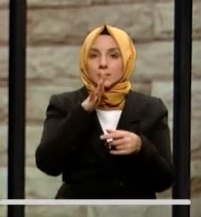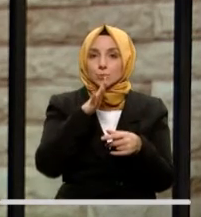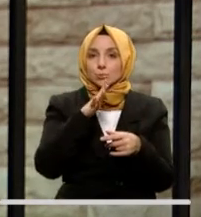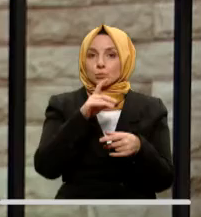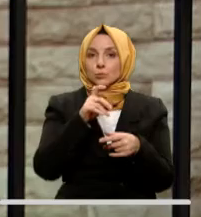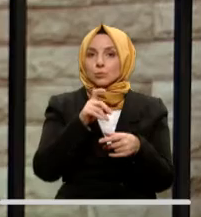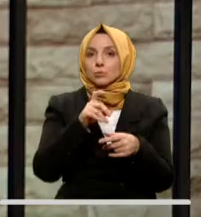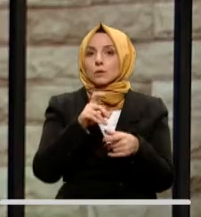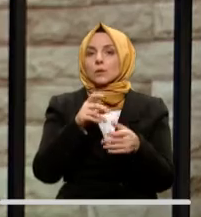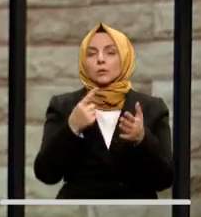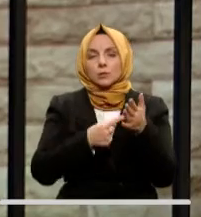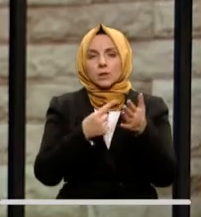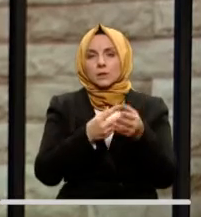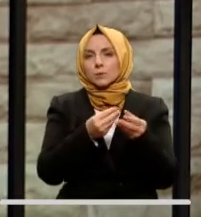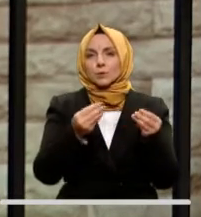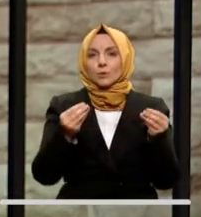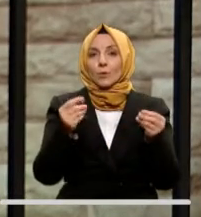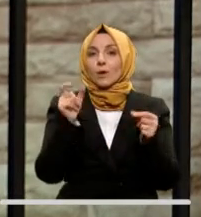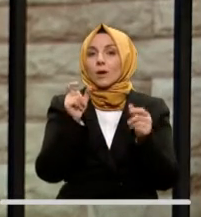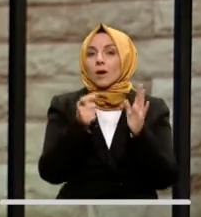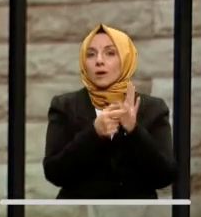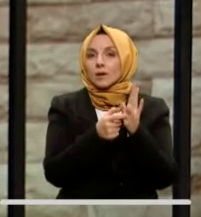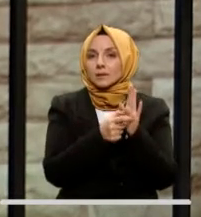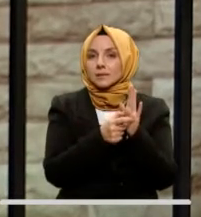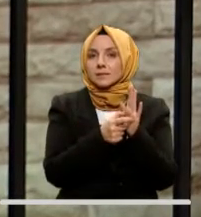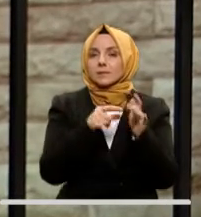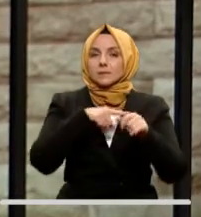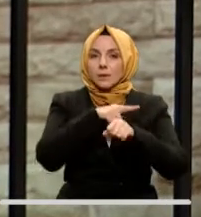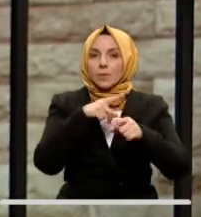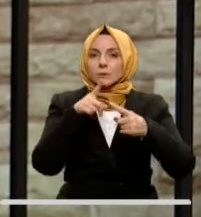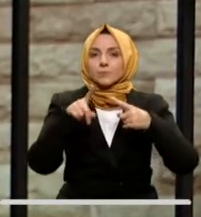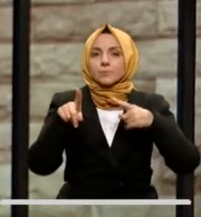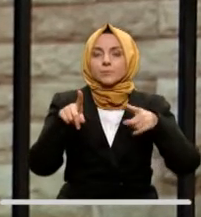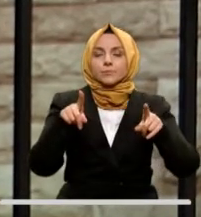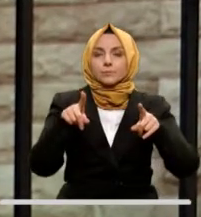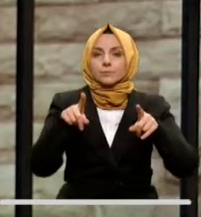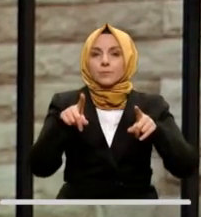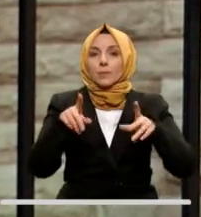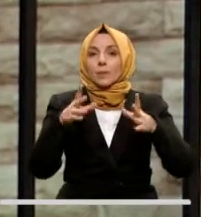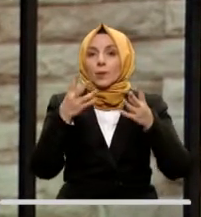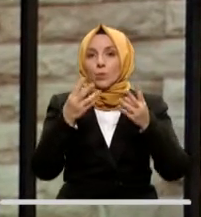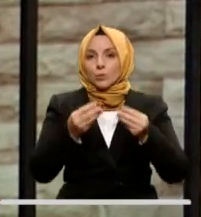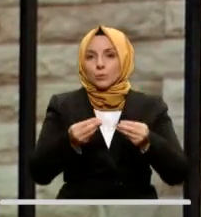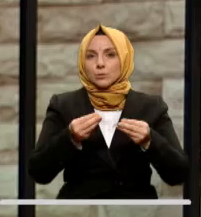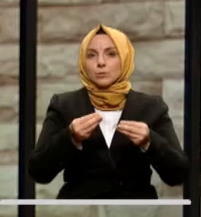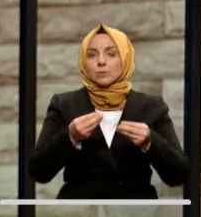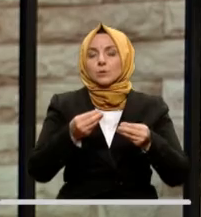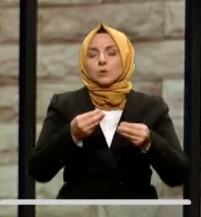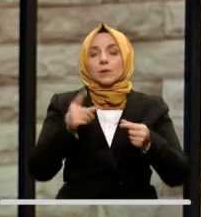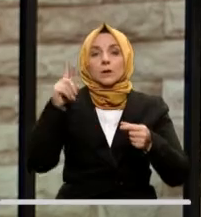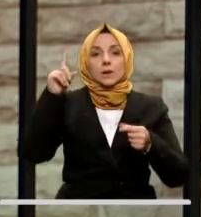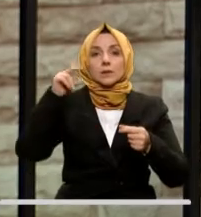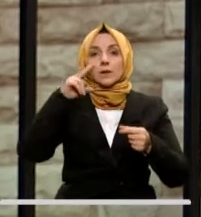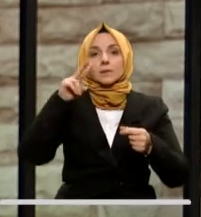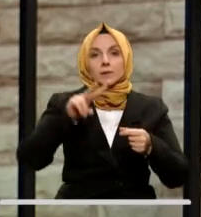Kerim'de pek çok ayeti kerimede zaman farklı yönlerine kendisinin bizzat yemin ettiğini Görüyoruz